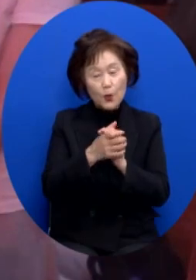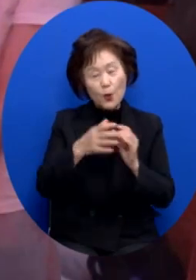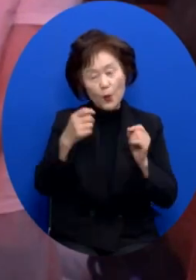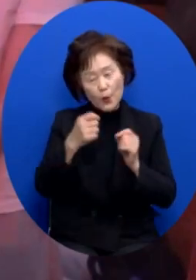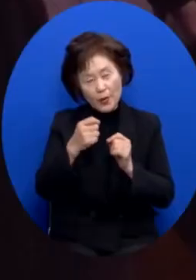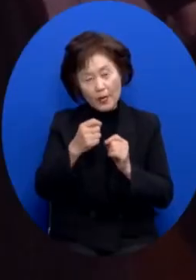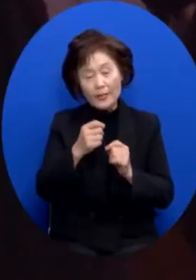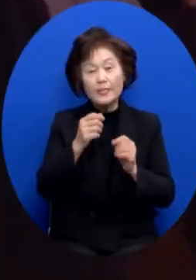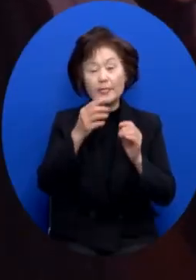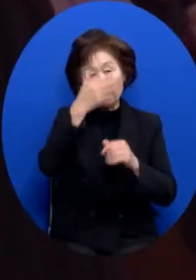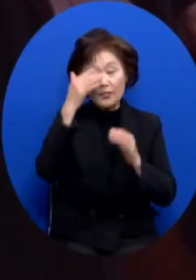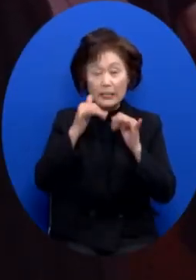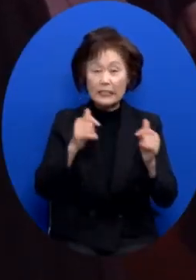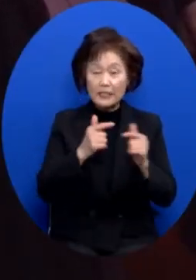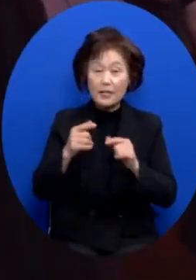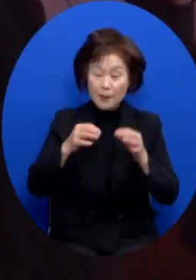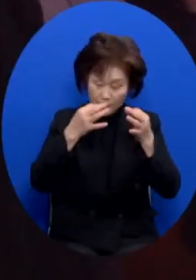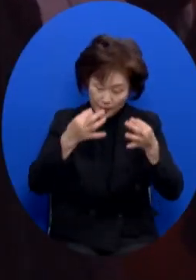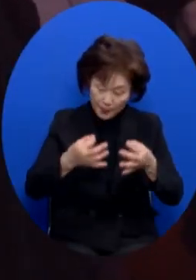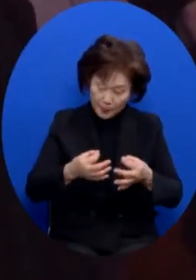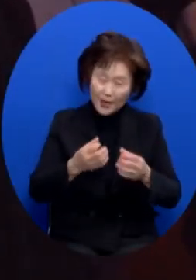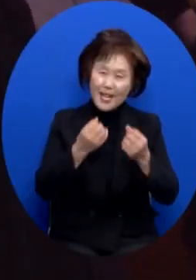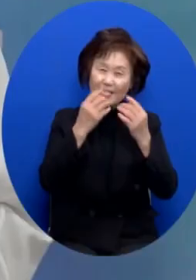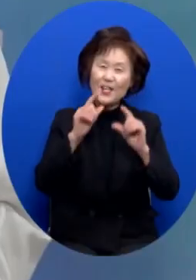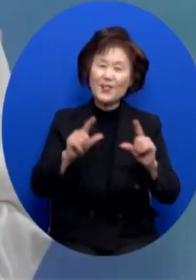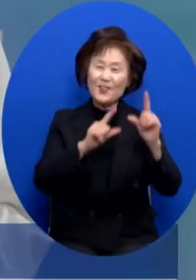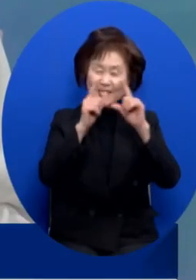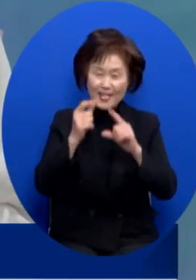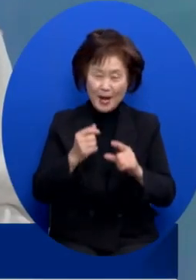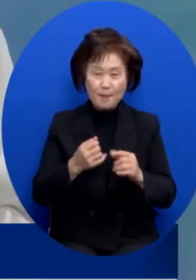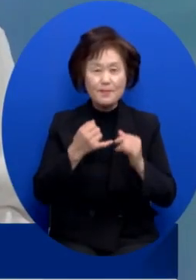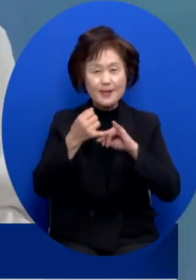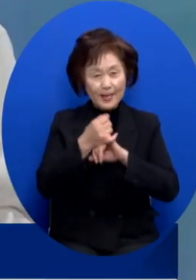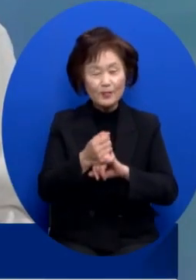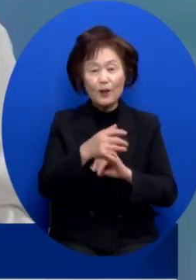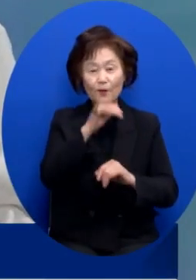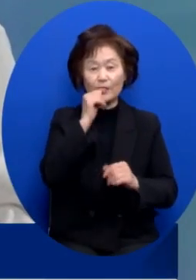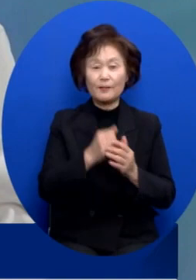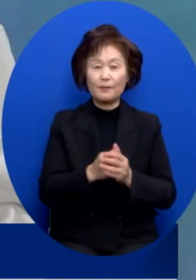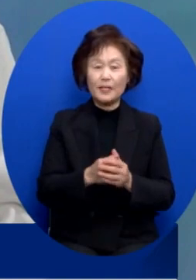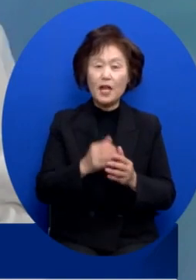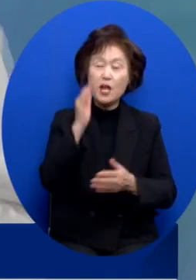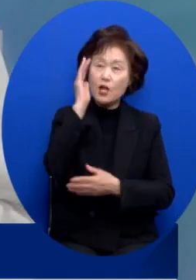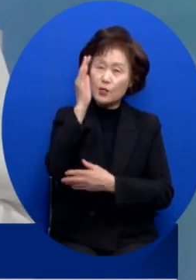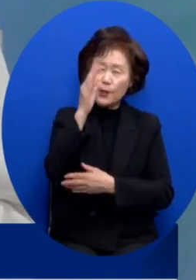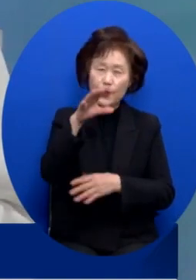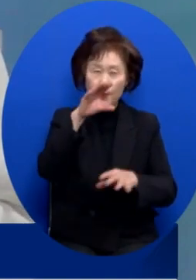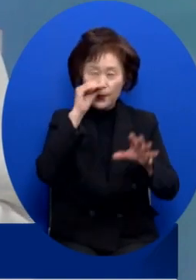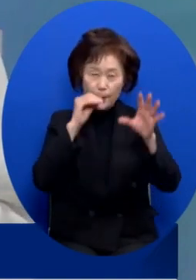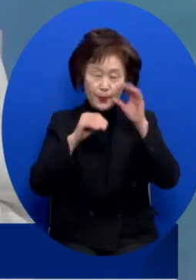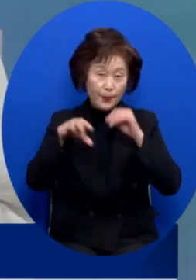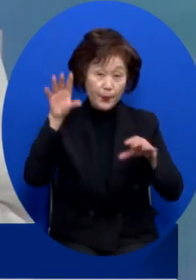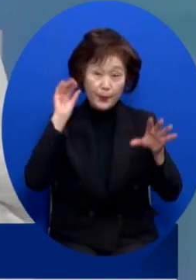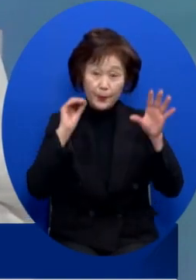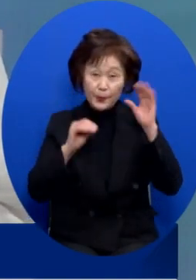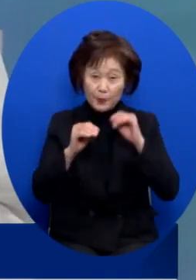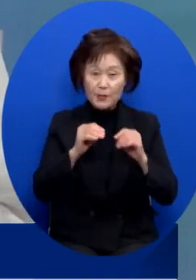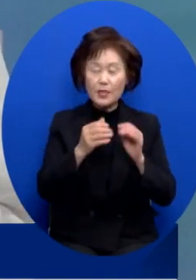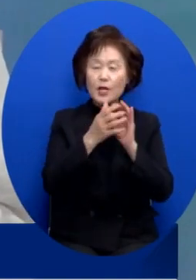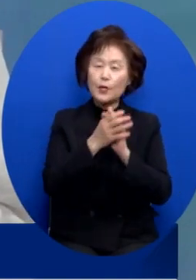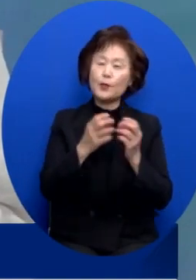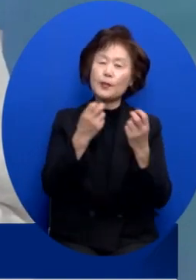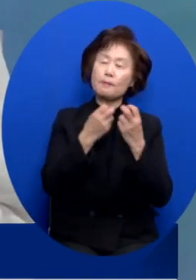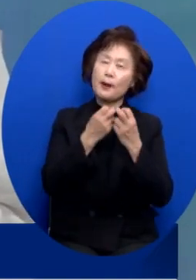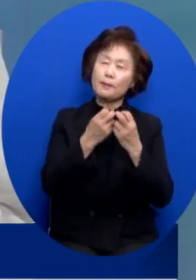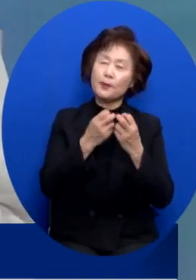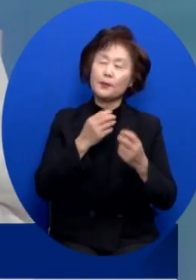신앙을 돌아보며 새로운 삶을 다짐합니다. 설교를 들으면서 기도하는 방법을 좀 더 알게 되었고 너무 충족해가지고 기도할